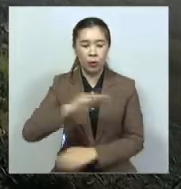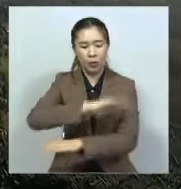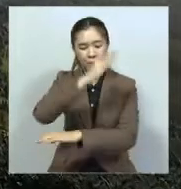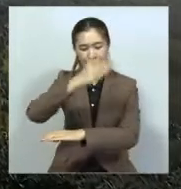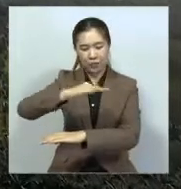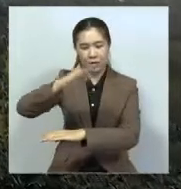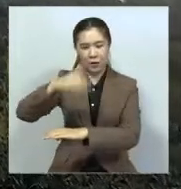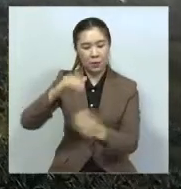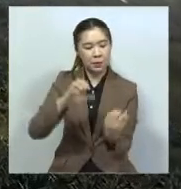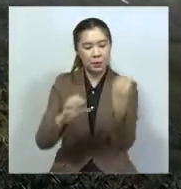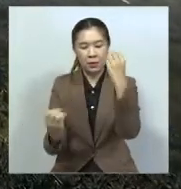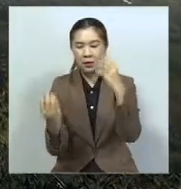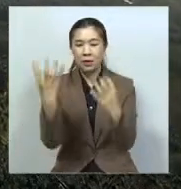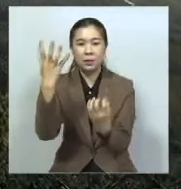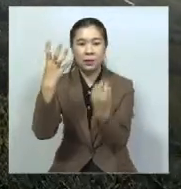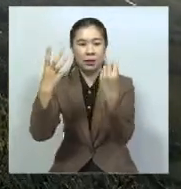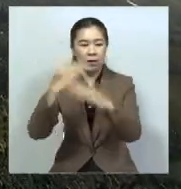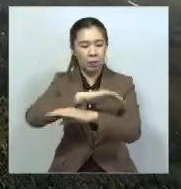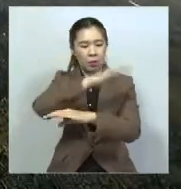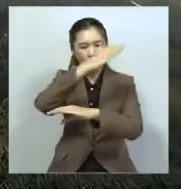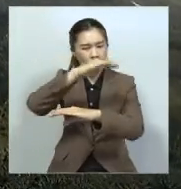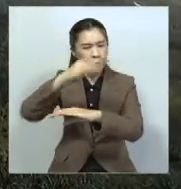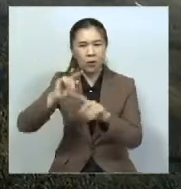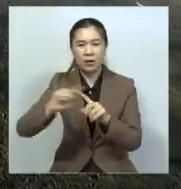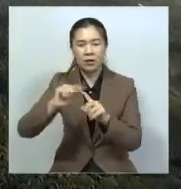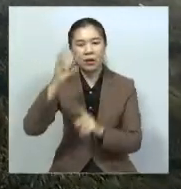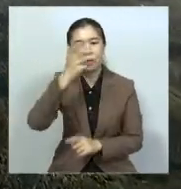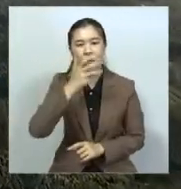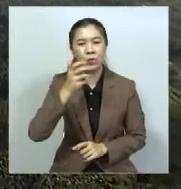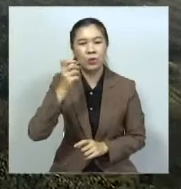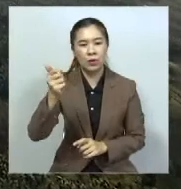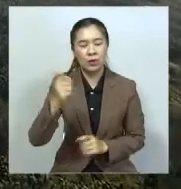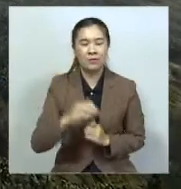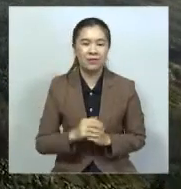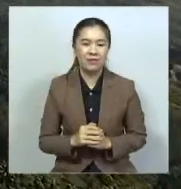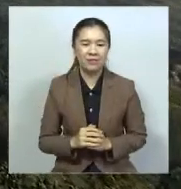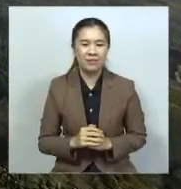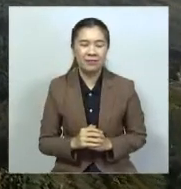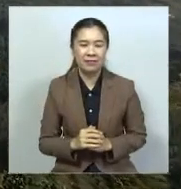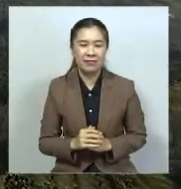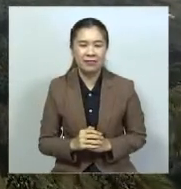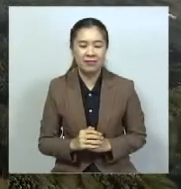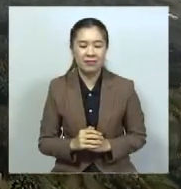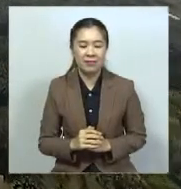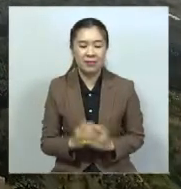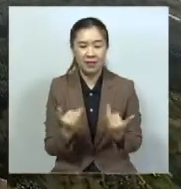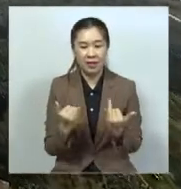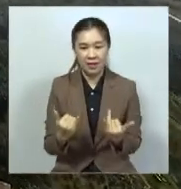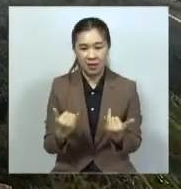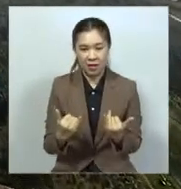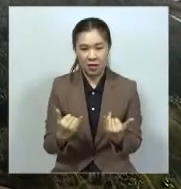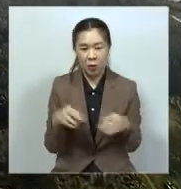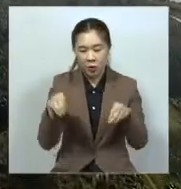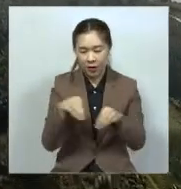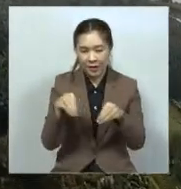มด้วยป่าดิบชื้นส่วนใหญ่เป็นภูเขาสูงสลับซับซ้อนครอบคลุมพื้นที่เกือบทั้งหมดของอุทยานซึ่งในช่วงปลายฤดูฝนต้นฤดู